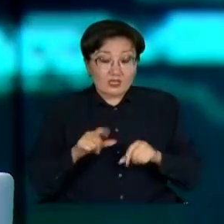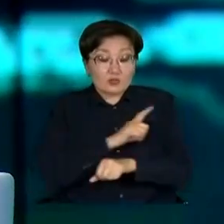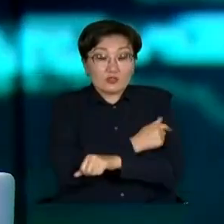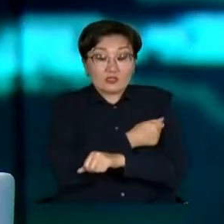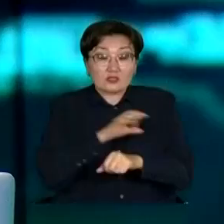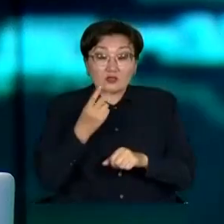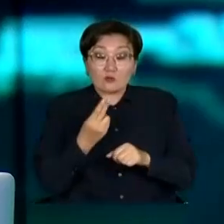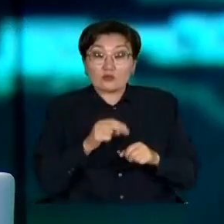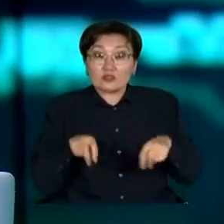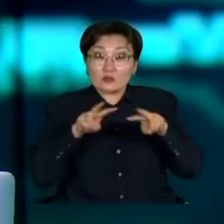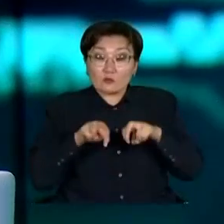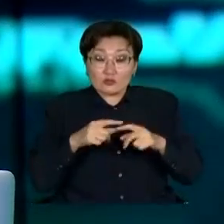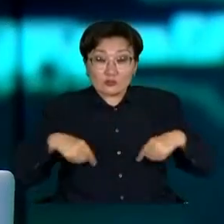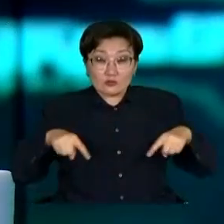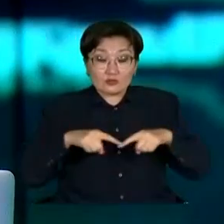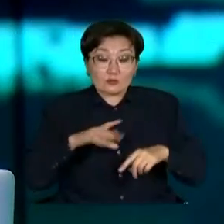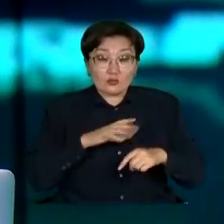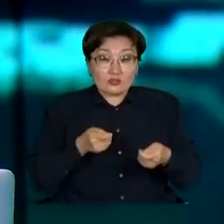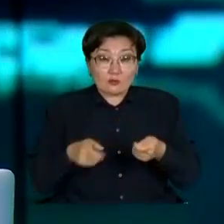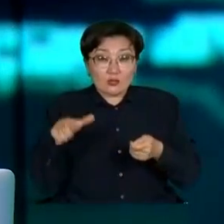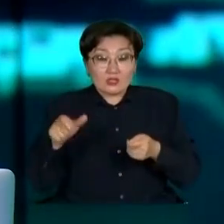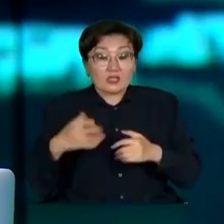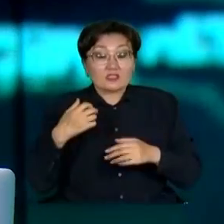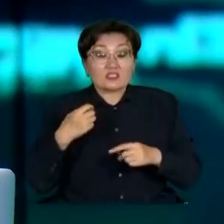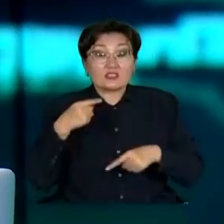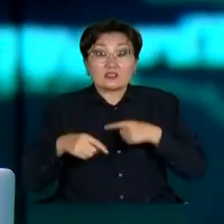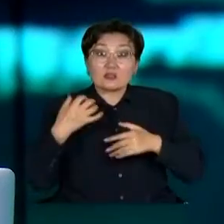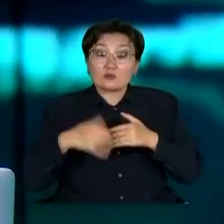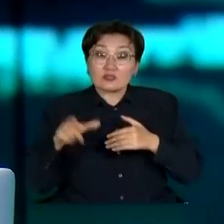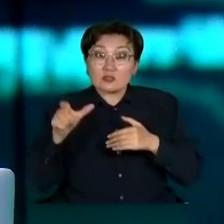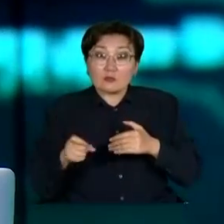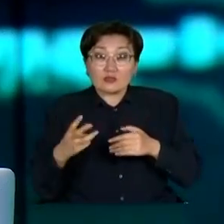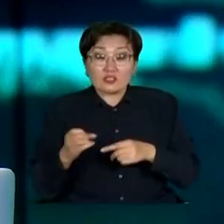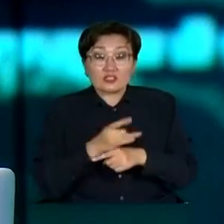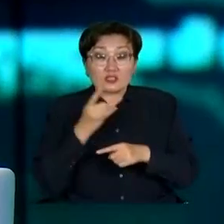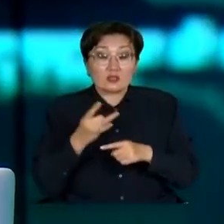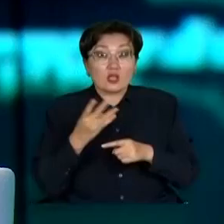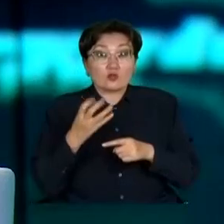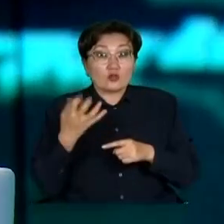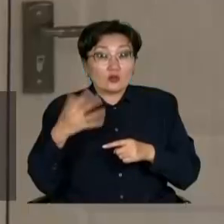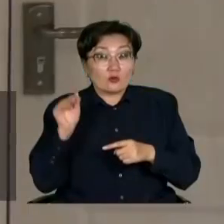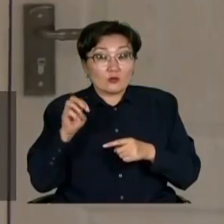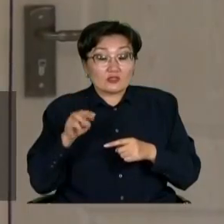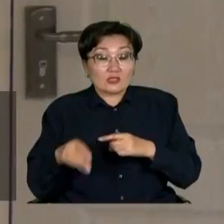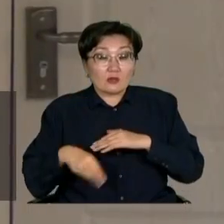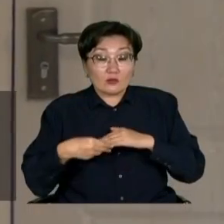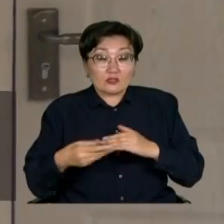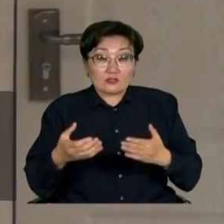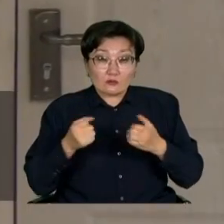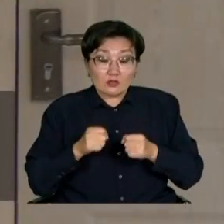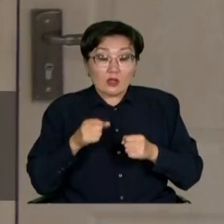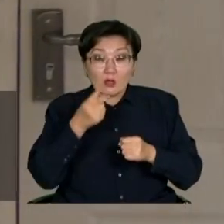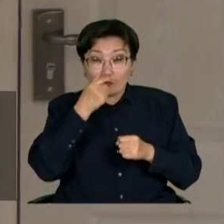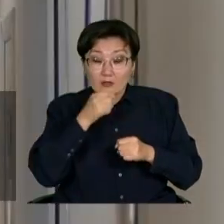медициналық әлеуметтік сараптама бөлімінің бұрынғы басшысы делдалдар арқылы бірнеше рет 450 000 теңге пара алыпты. Бұл істе одан бөлек